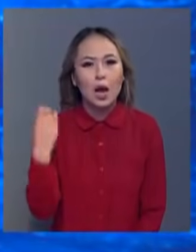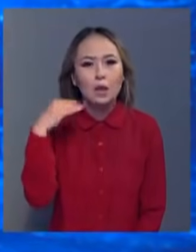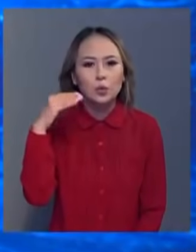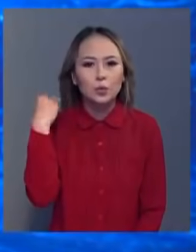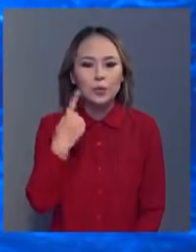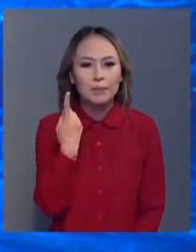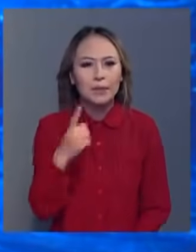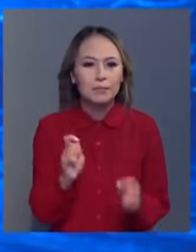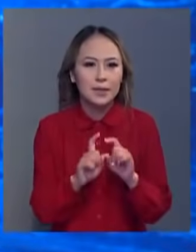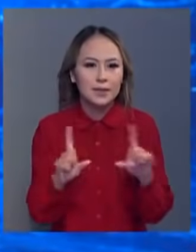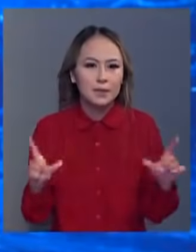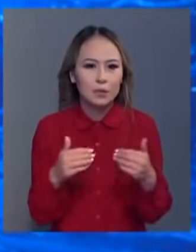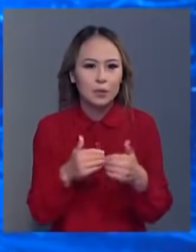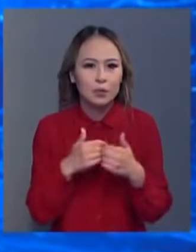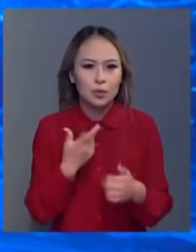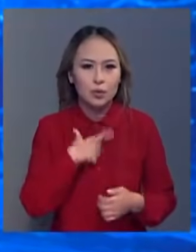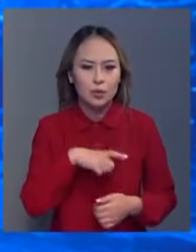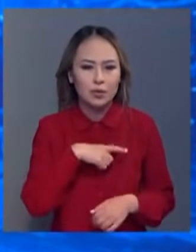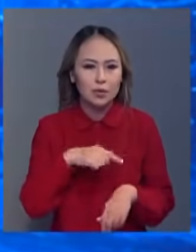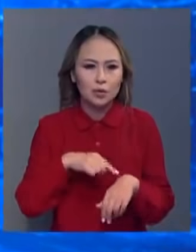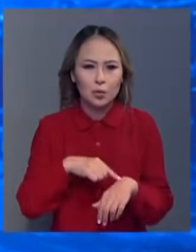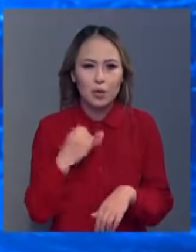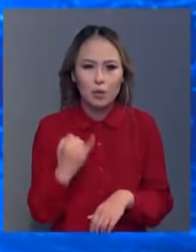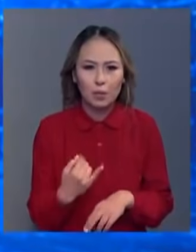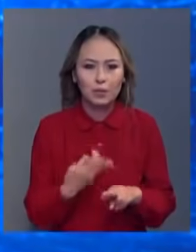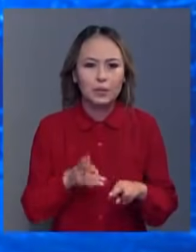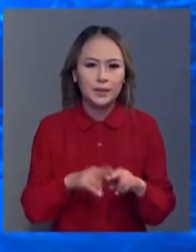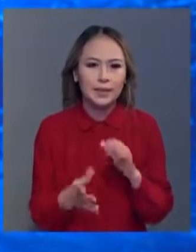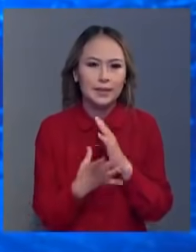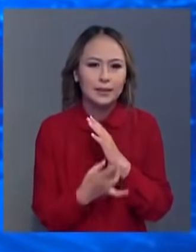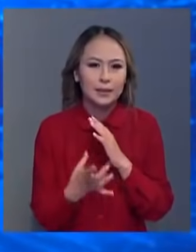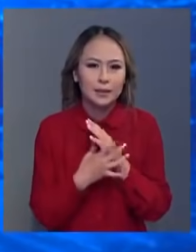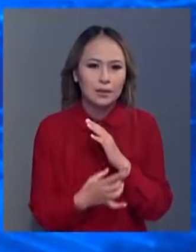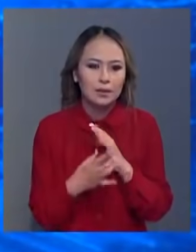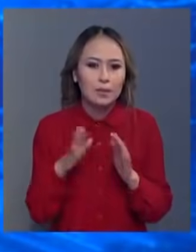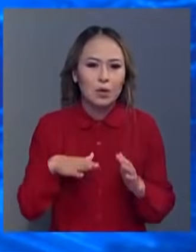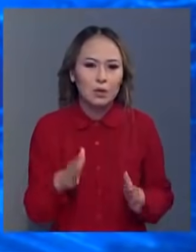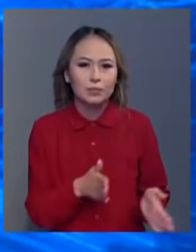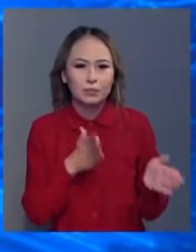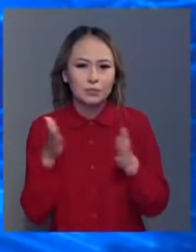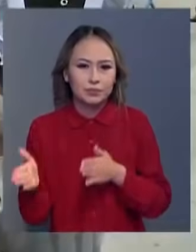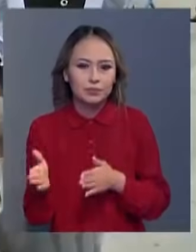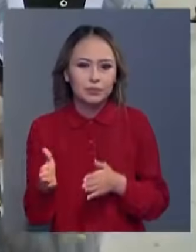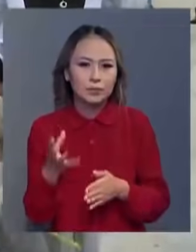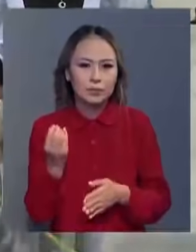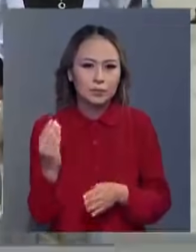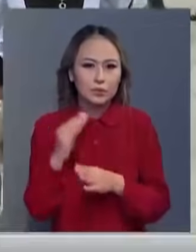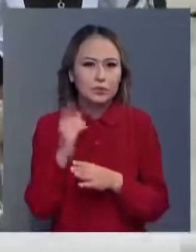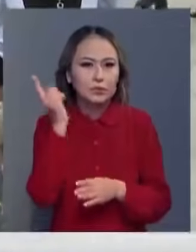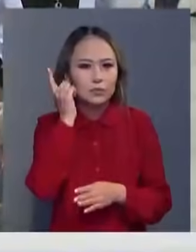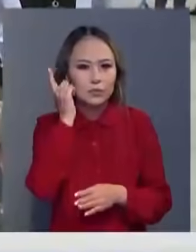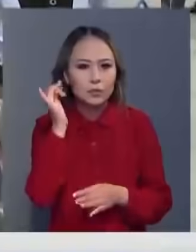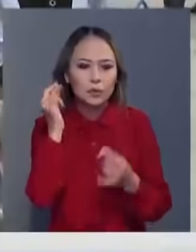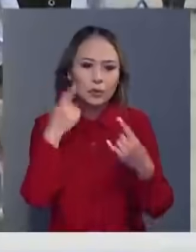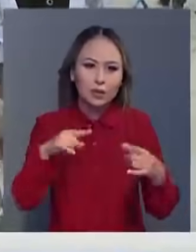Ақтөбеде бір мектеп түлегі өзін жайсыз сезінгендіктен ұлттық бірыңғай тестілеуді кейінге тапсырады. Сондай-ақ ол ұялы